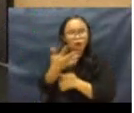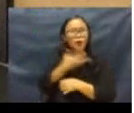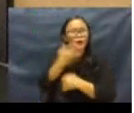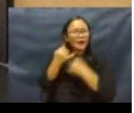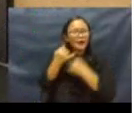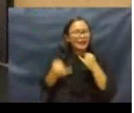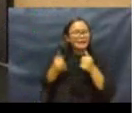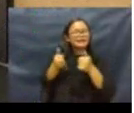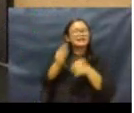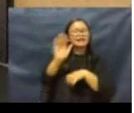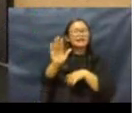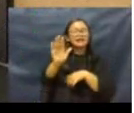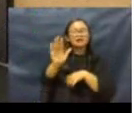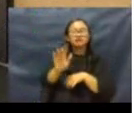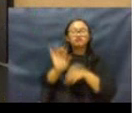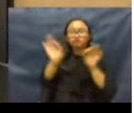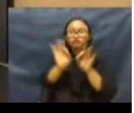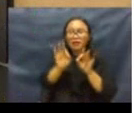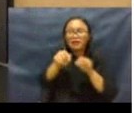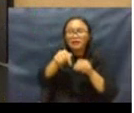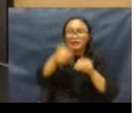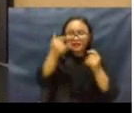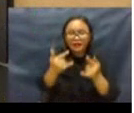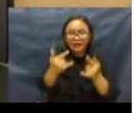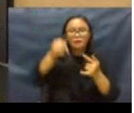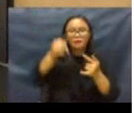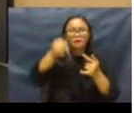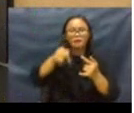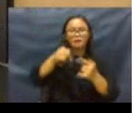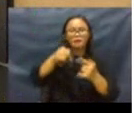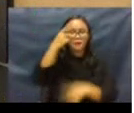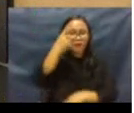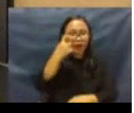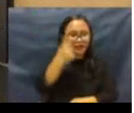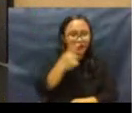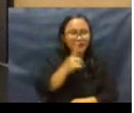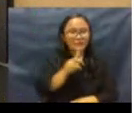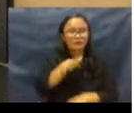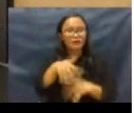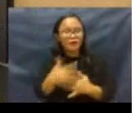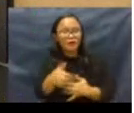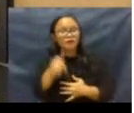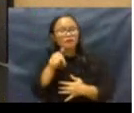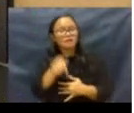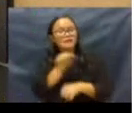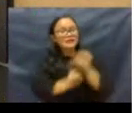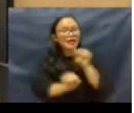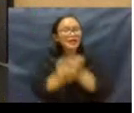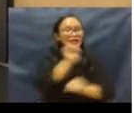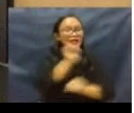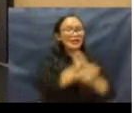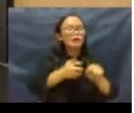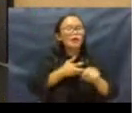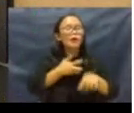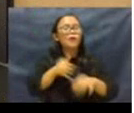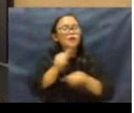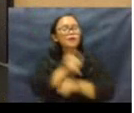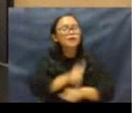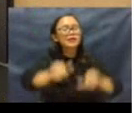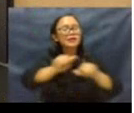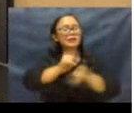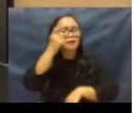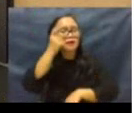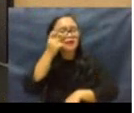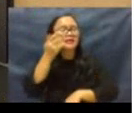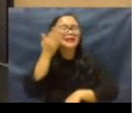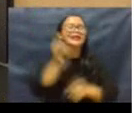kemana-mana, kita masih terus belajar di sini, karena esensi utama dari acara kali ini adalah kita belajar bersama. Kalau yang tadi hiburan aja